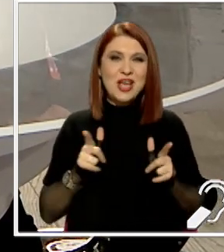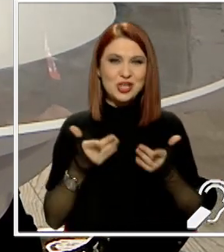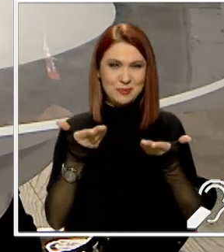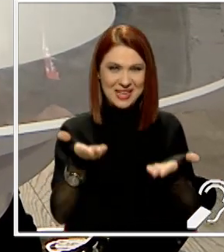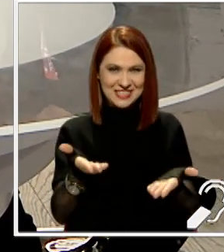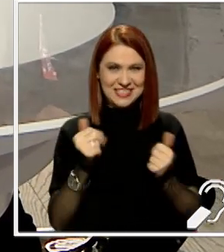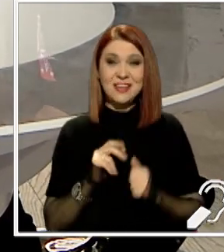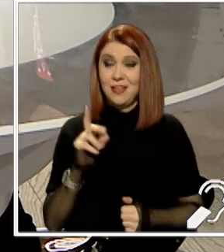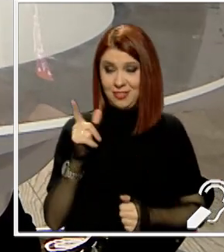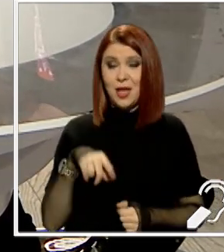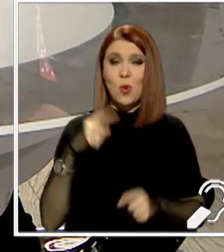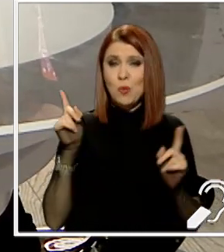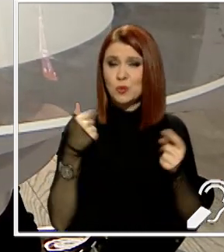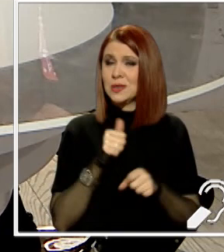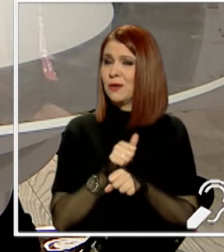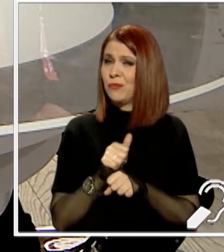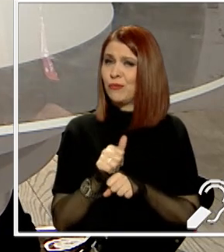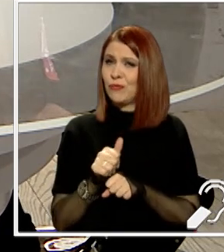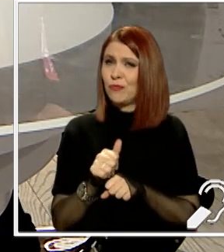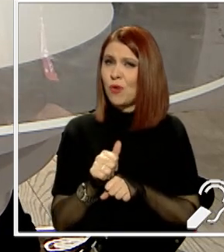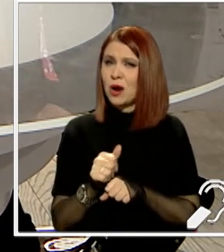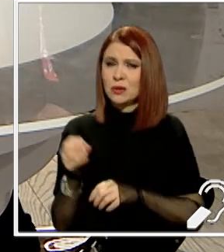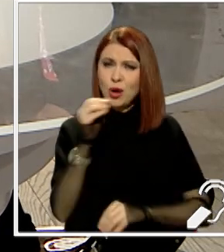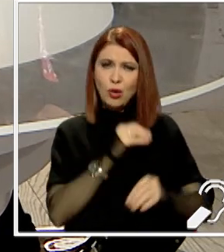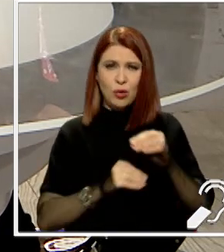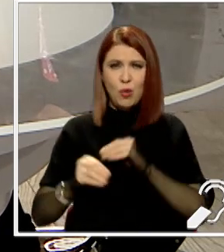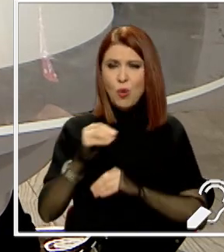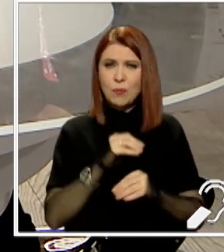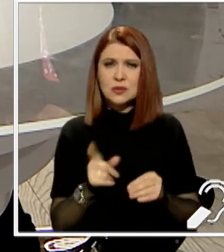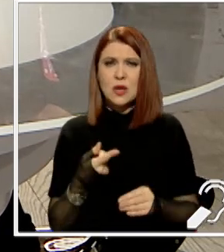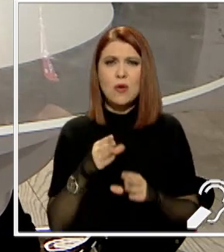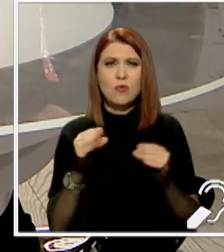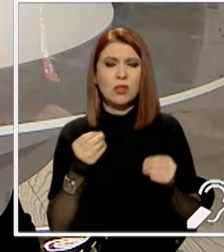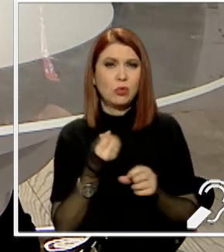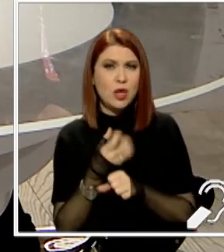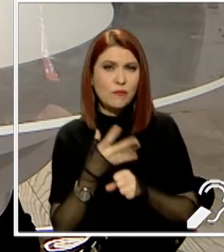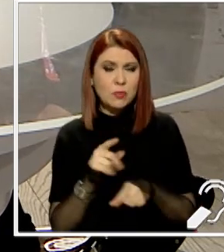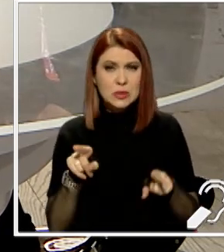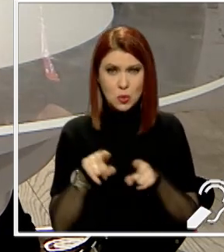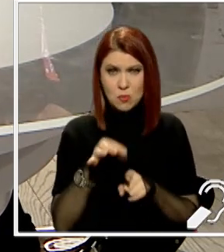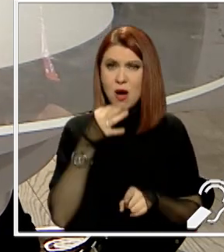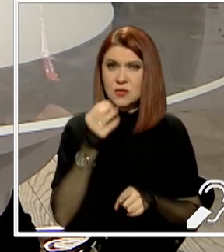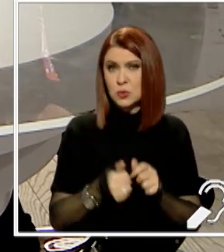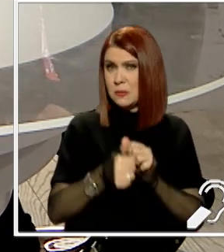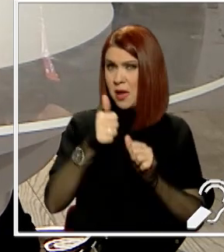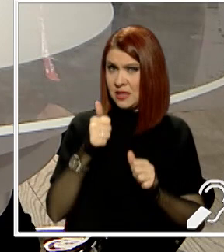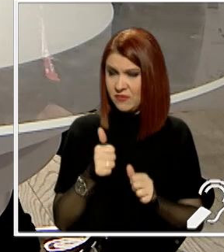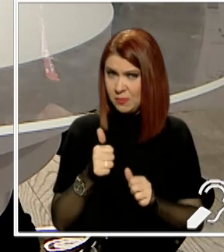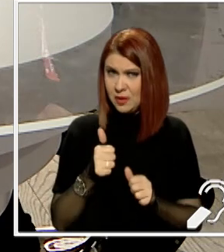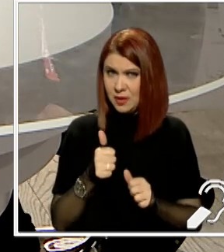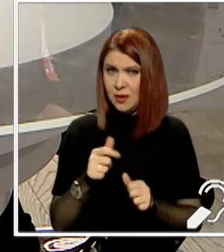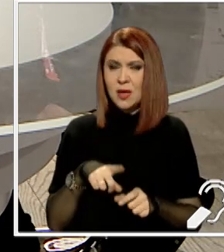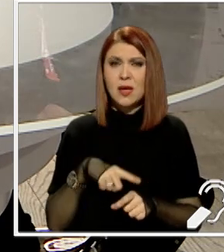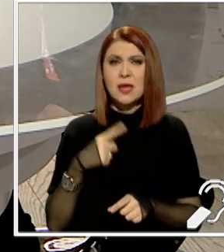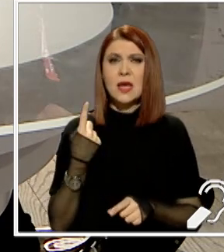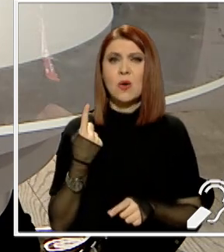așteptați. Da, este o muzică foarte complexă, este foarte multe informații, așa cum a spus mai devreme, este